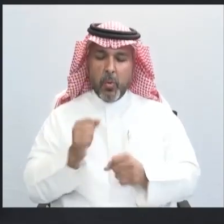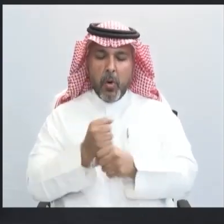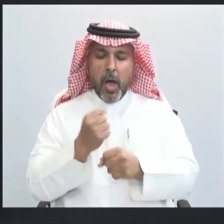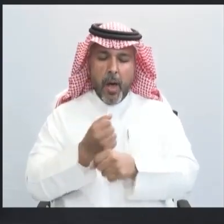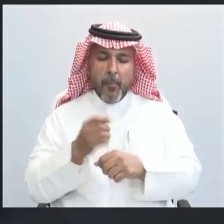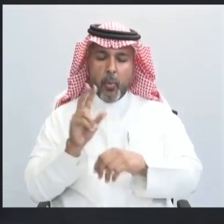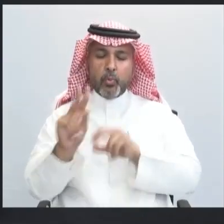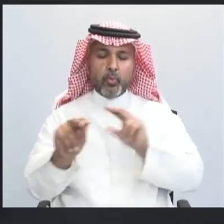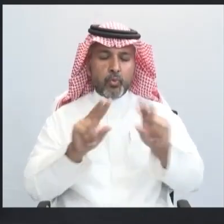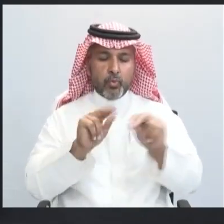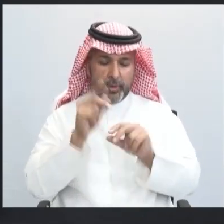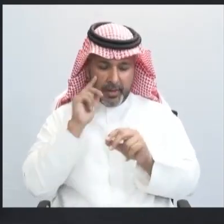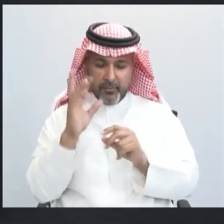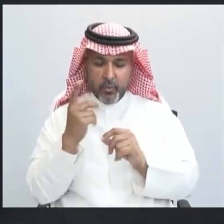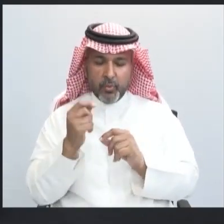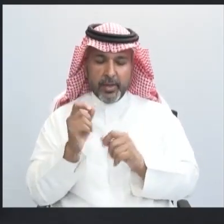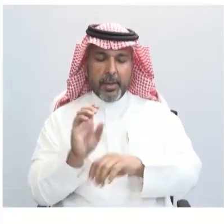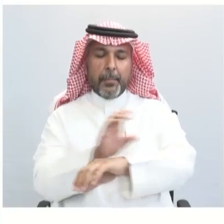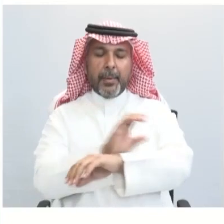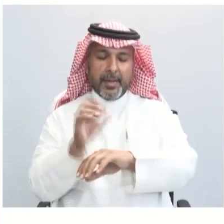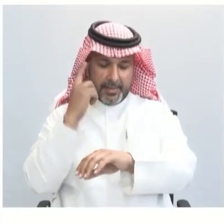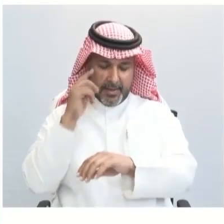البريد الإلكتروني.